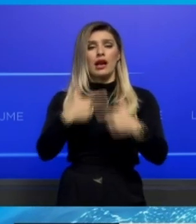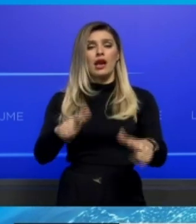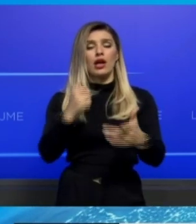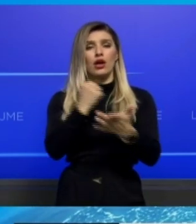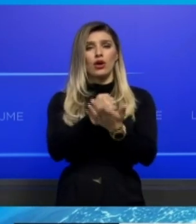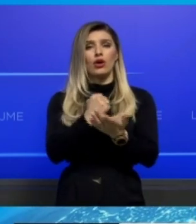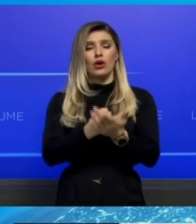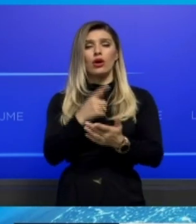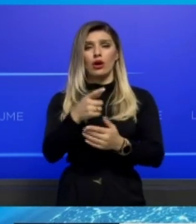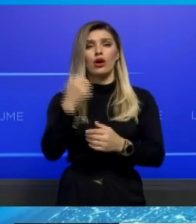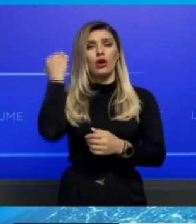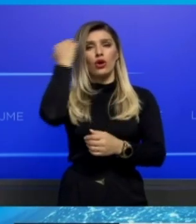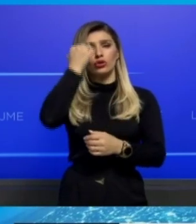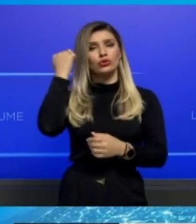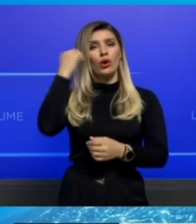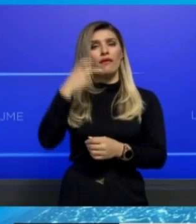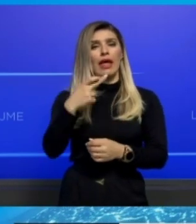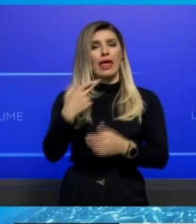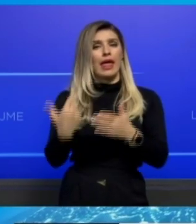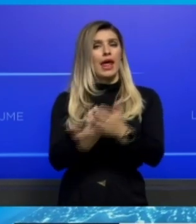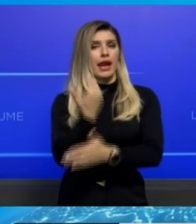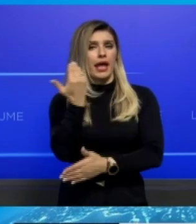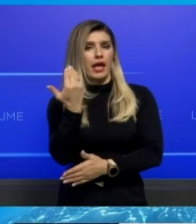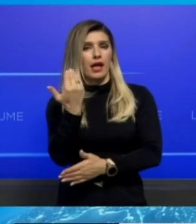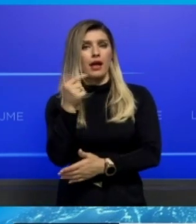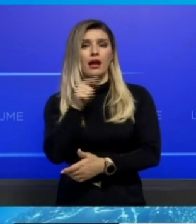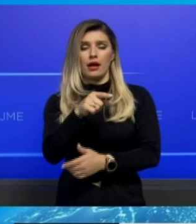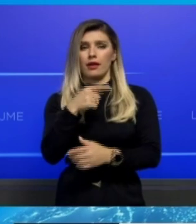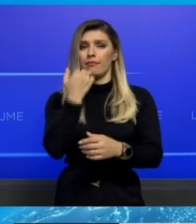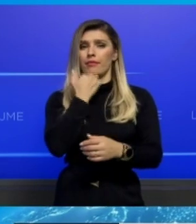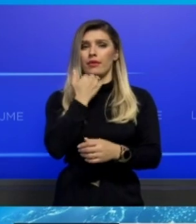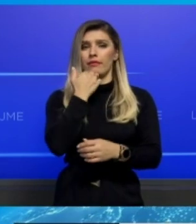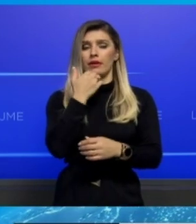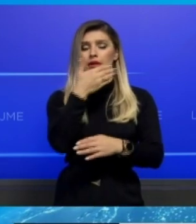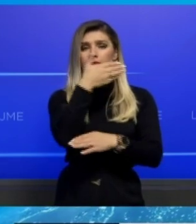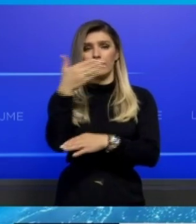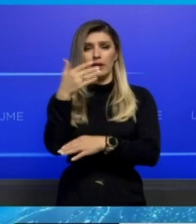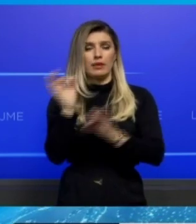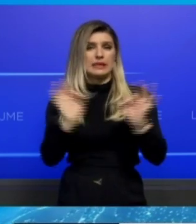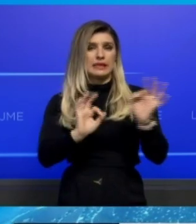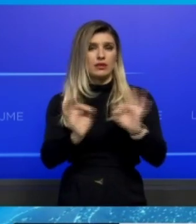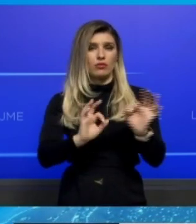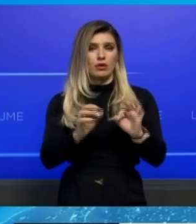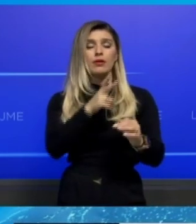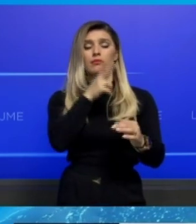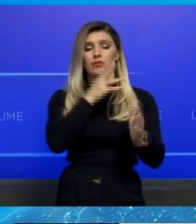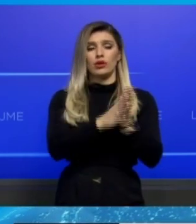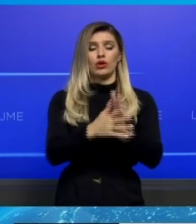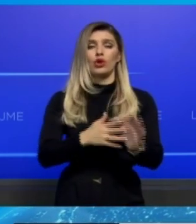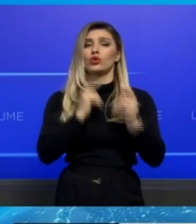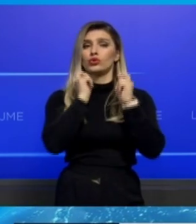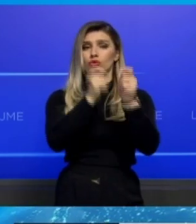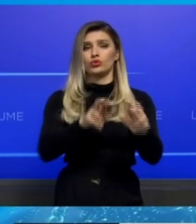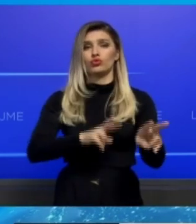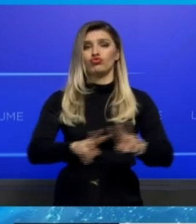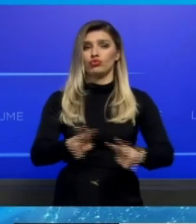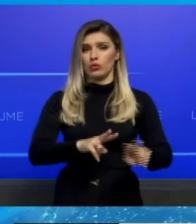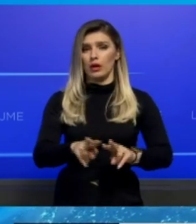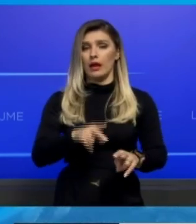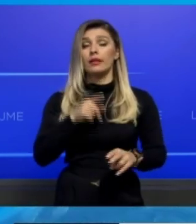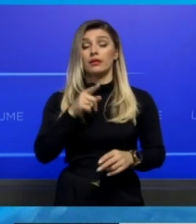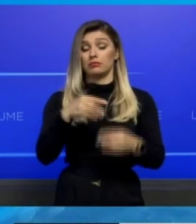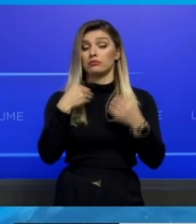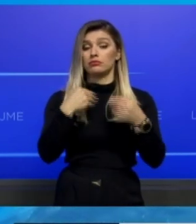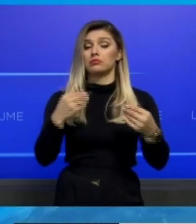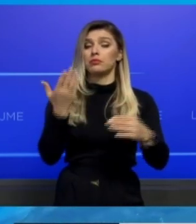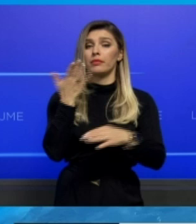e sigurimeve Kosova e Re. Ndaj këtij vendimi të themelorës, BÇK do të bëjë ankesë në gjykatën e apelit. Për këtë, guvernatori Mehmeti